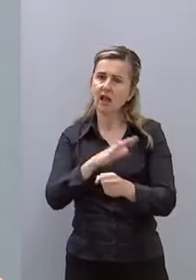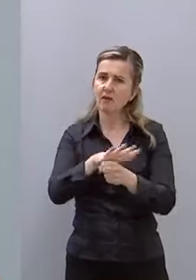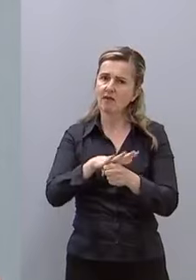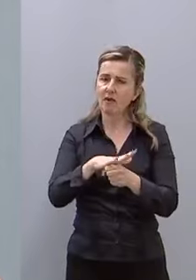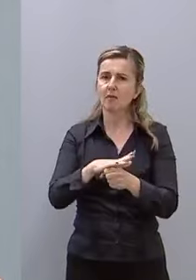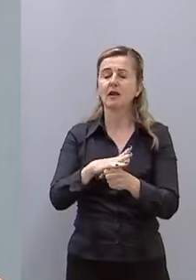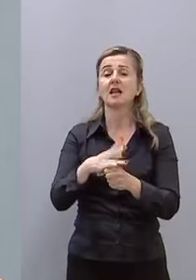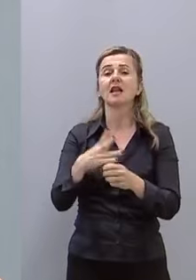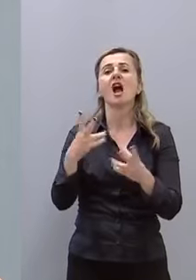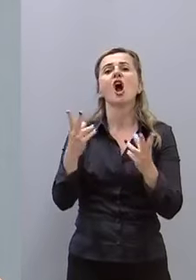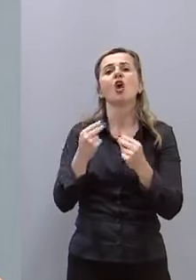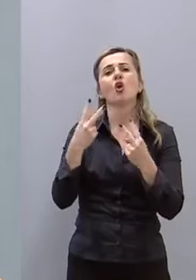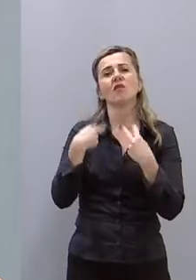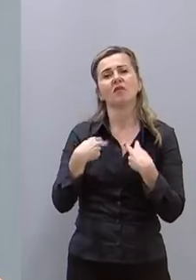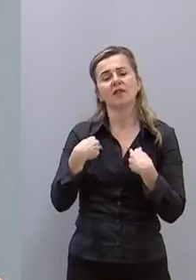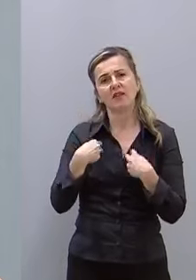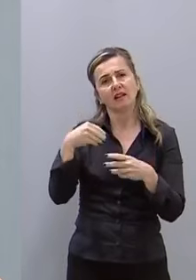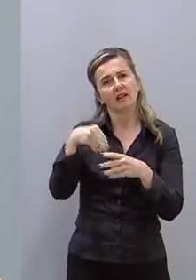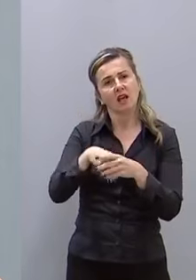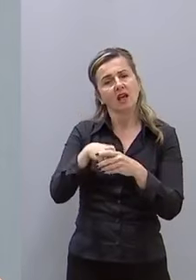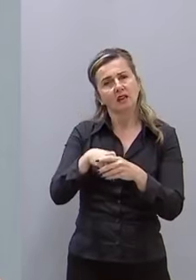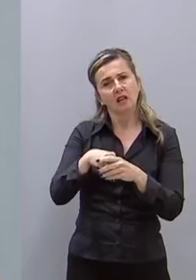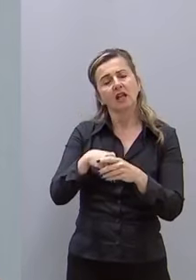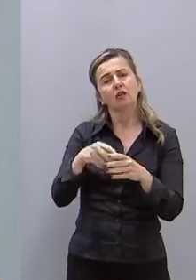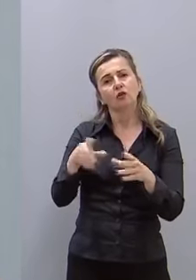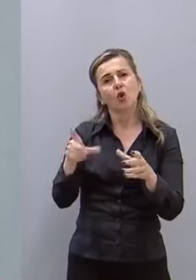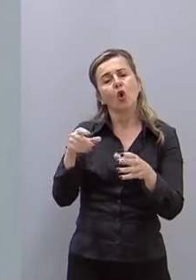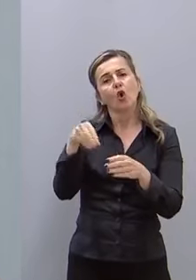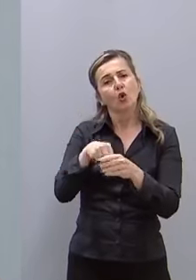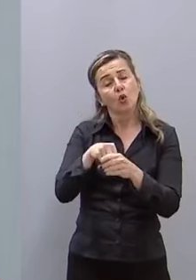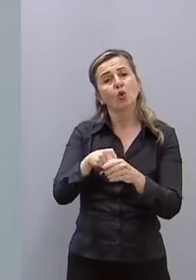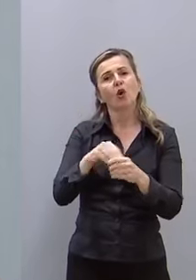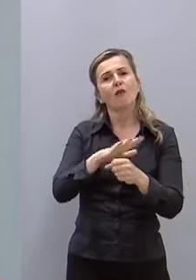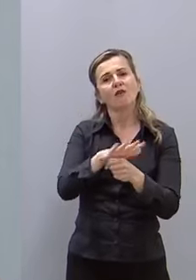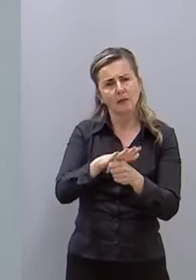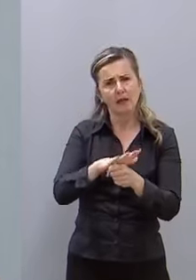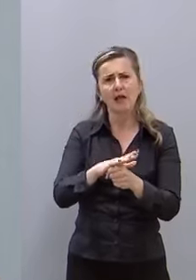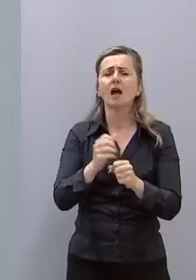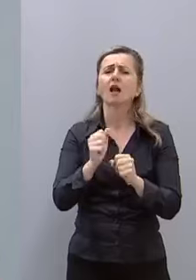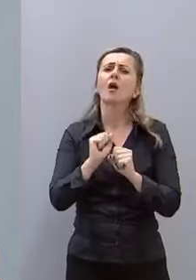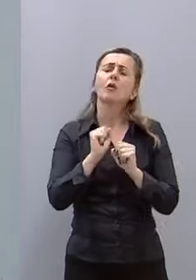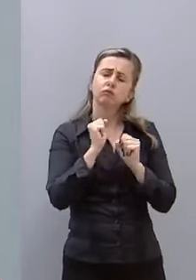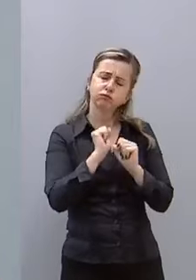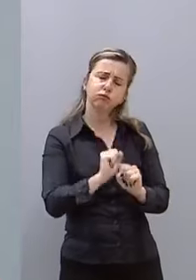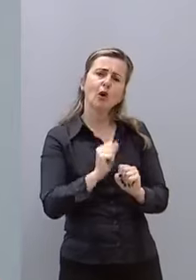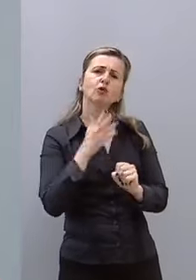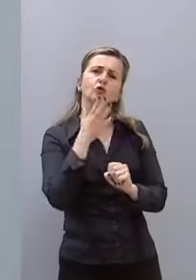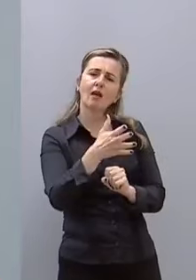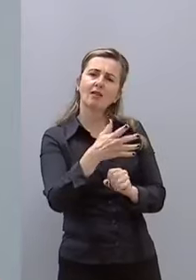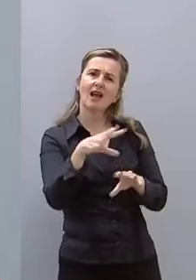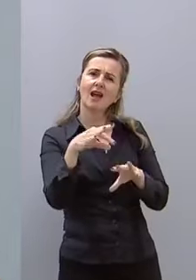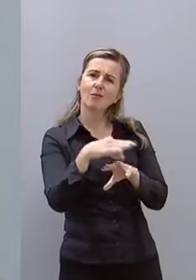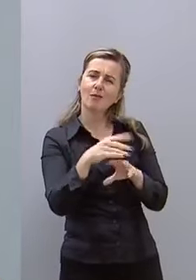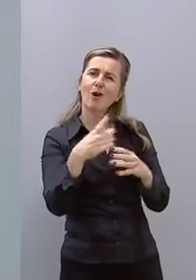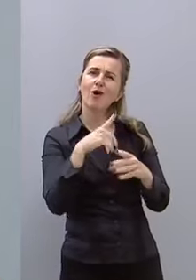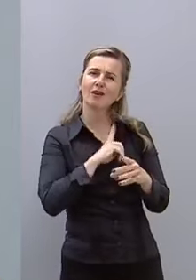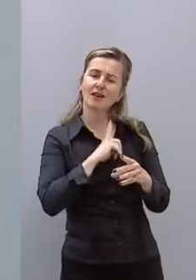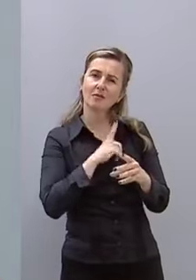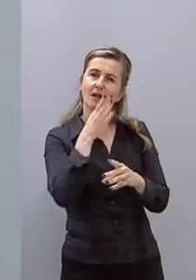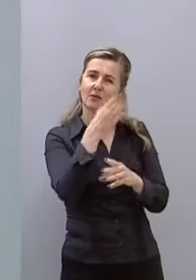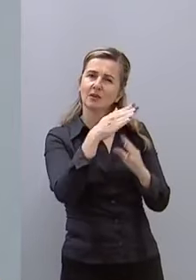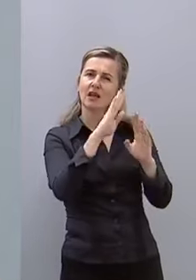conviventi componenti conviventi del proprio nucleo famigliare posso andare con la moglie nella casa di proprietà che ho nel comune trentino